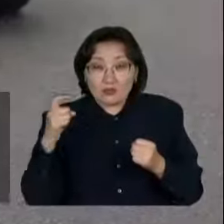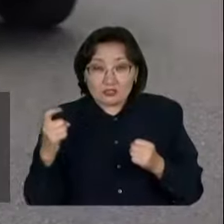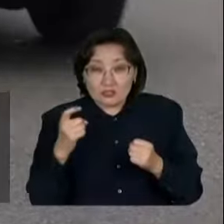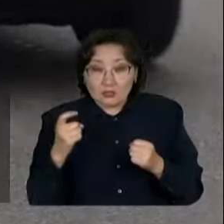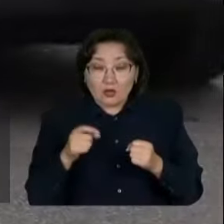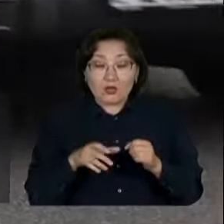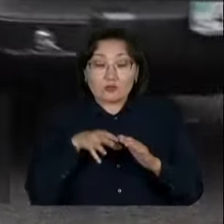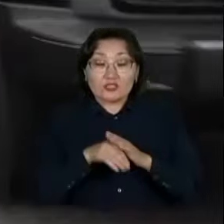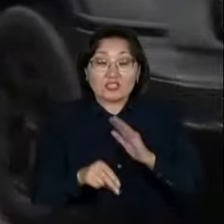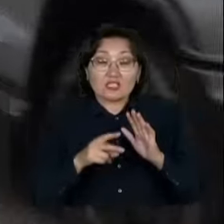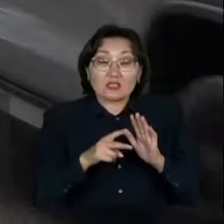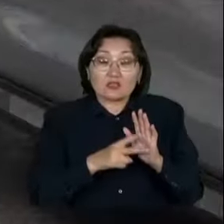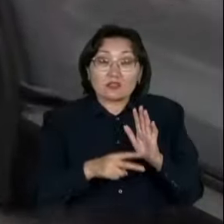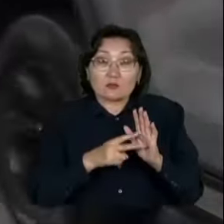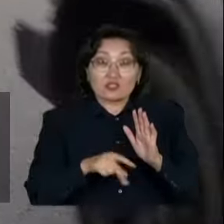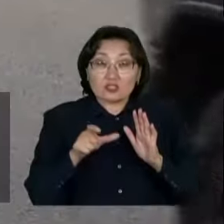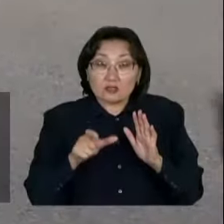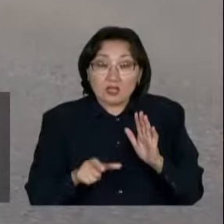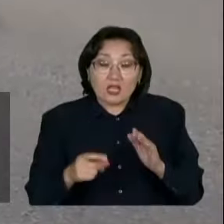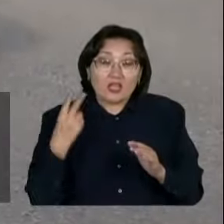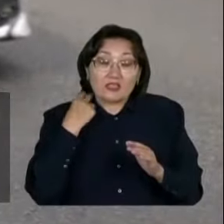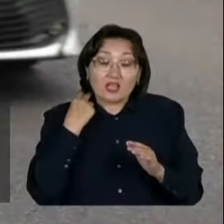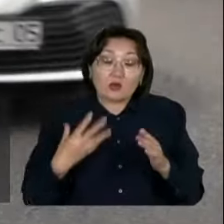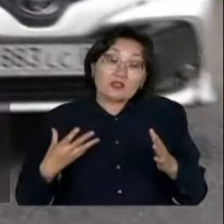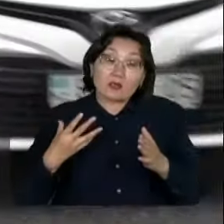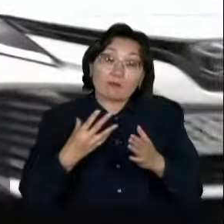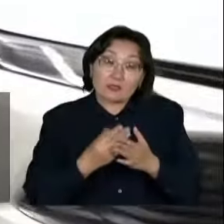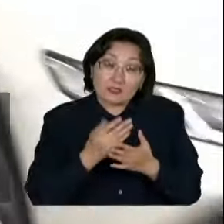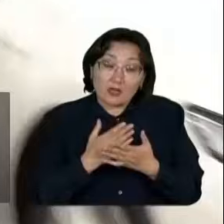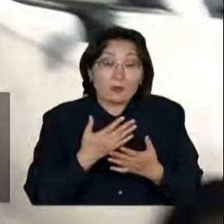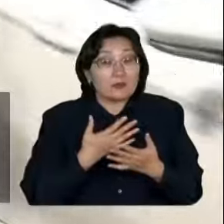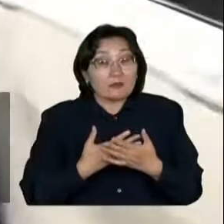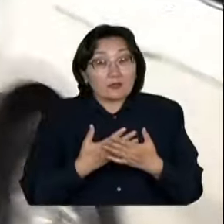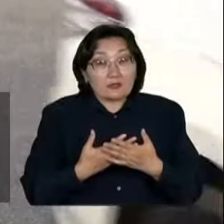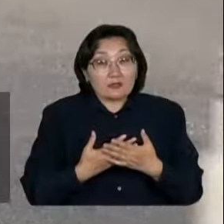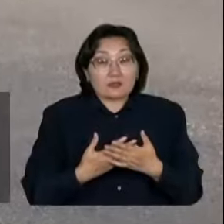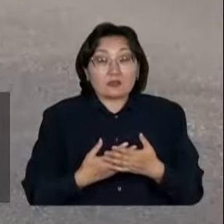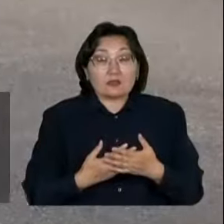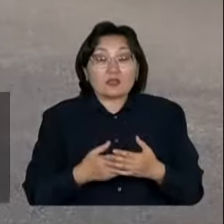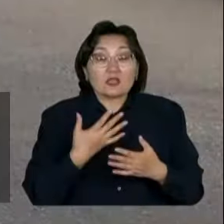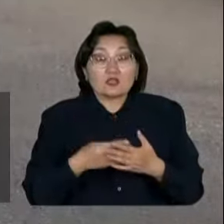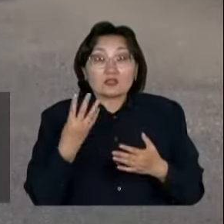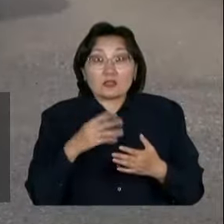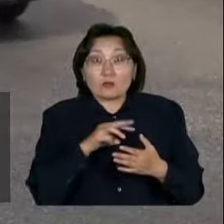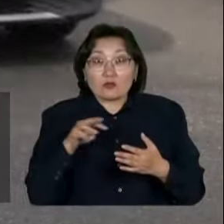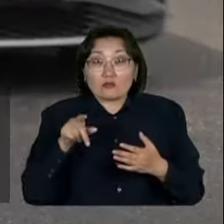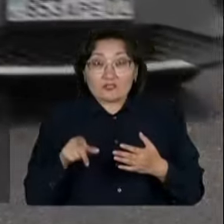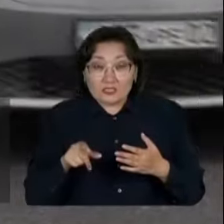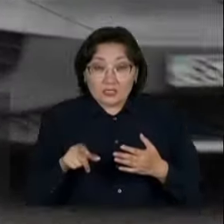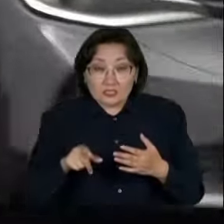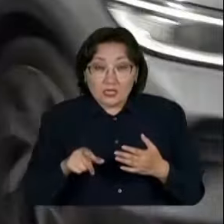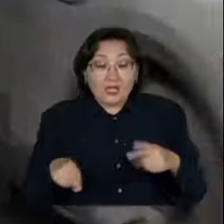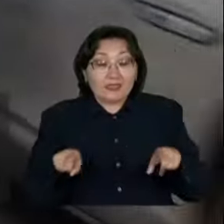них более 70 человек долги погасили, ну, примерно около 40 миллионов тенге,